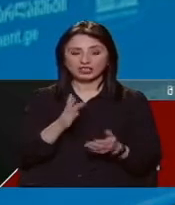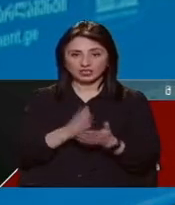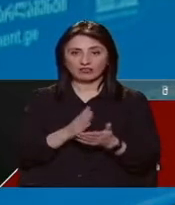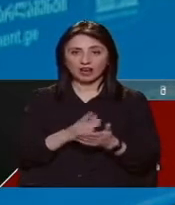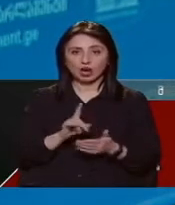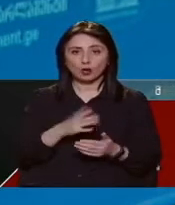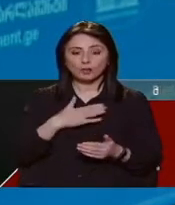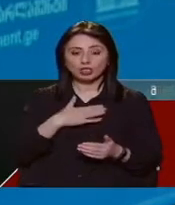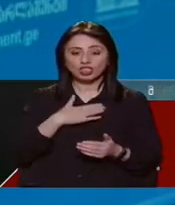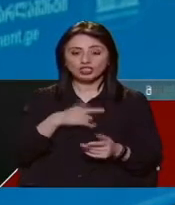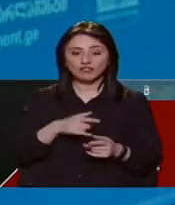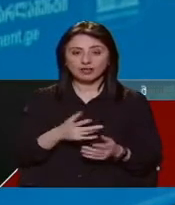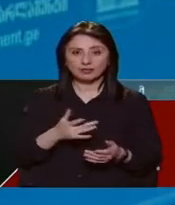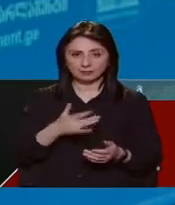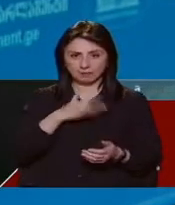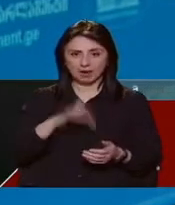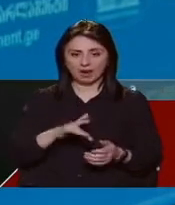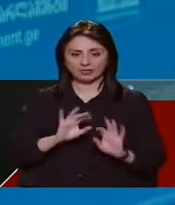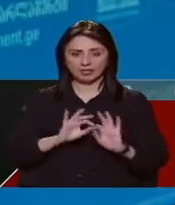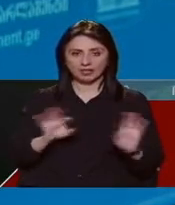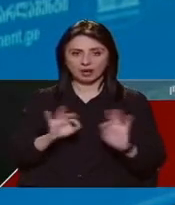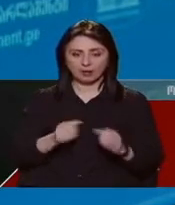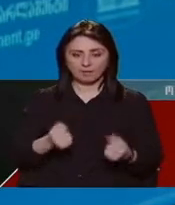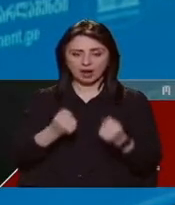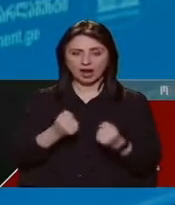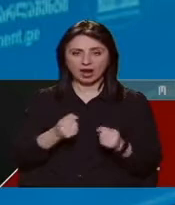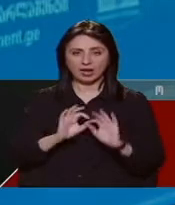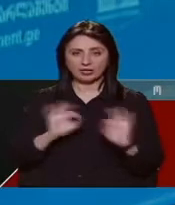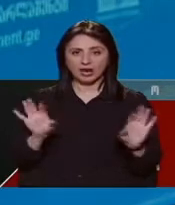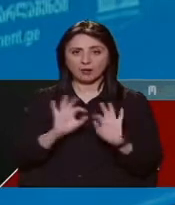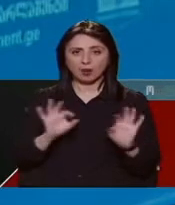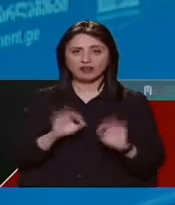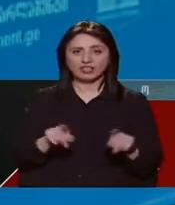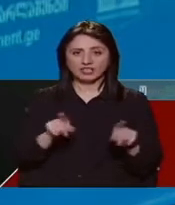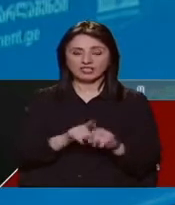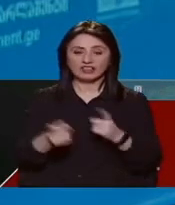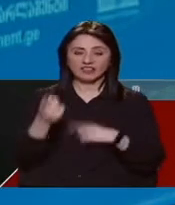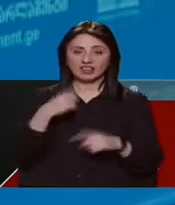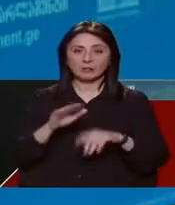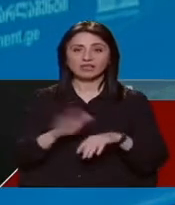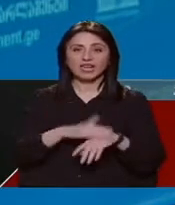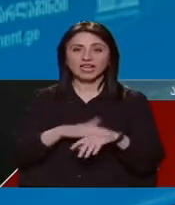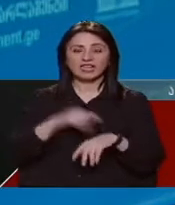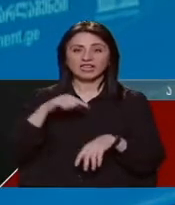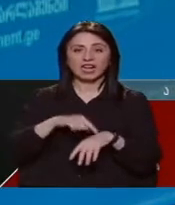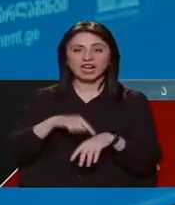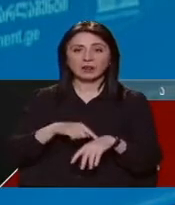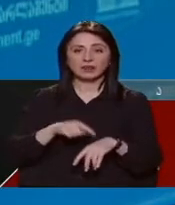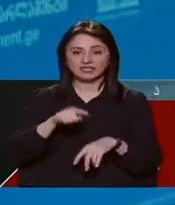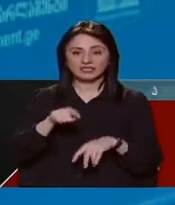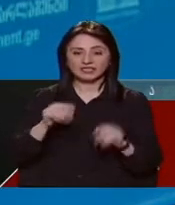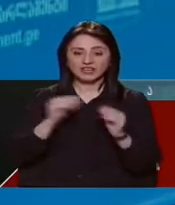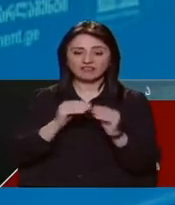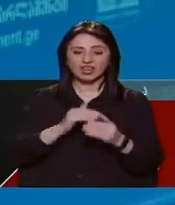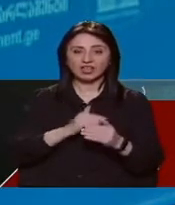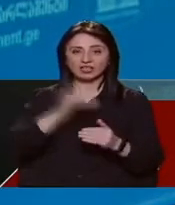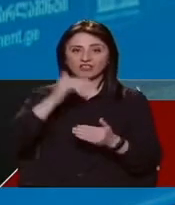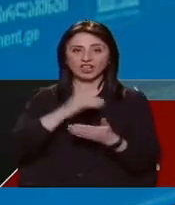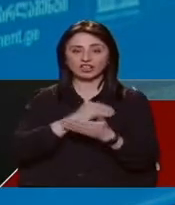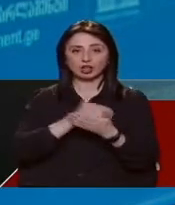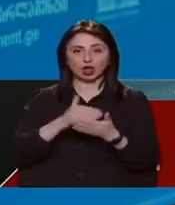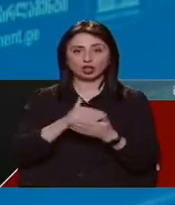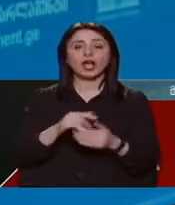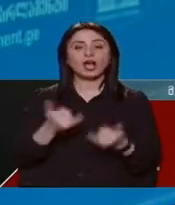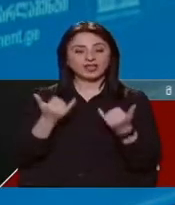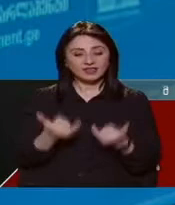ni poziții. Cătrat gamu xatuit dam. Cărat gamu xatuit. Ise Davi Bruno tiscetil gând scoba. Ima ve doneze. Anu tiscetil gând scoba.